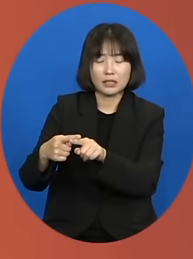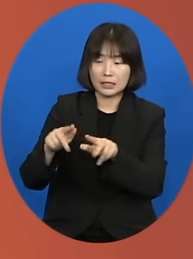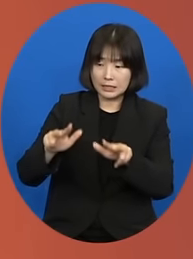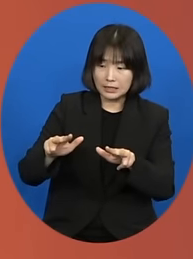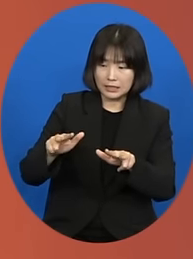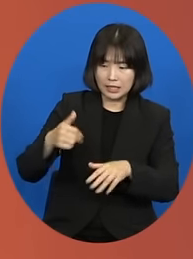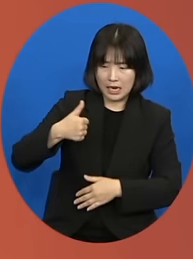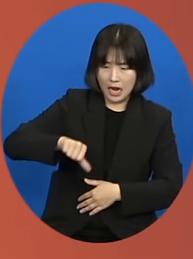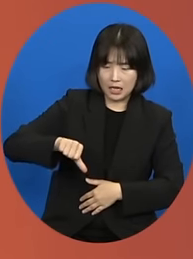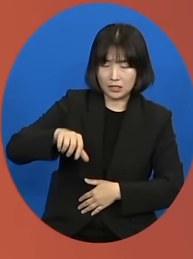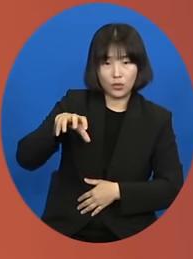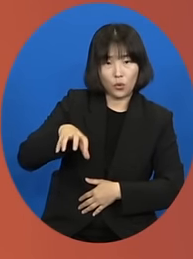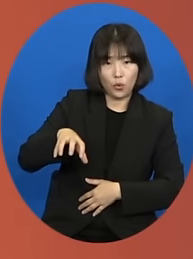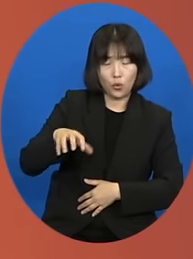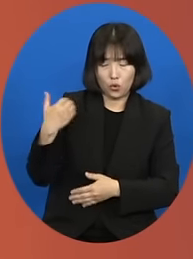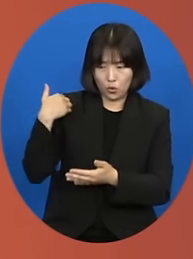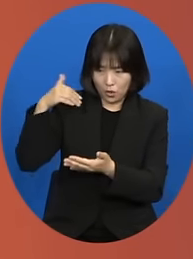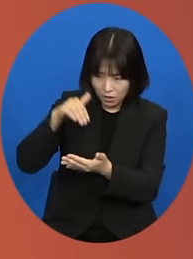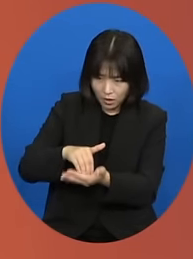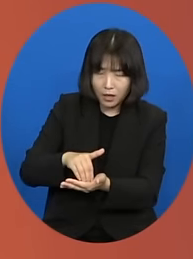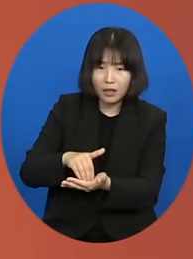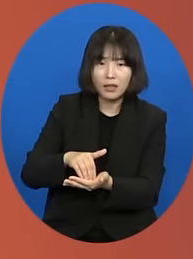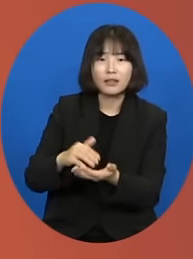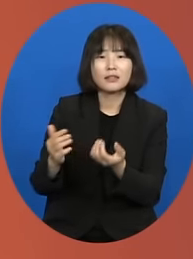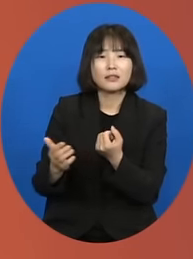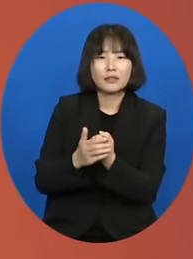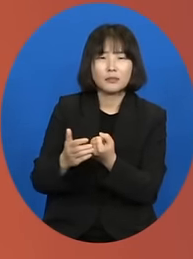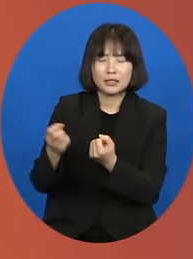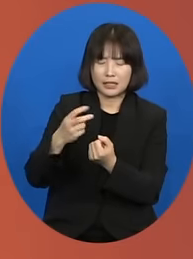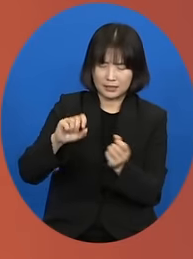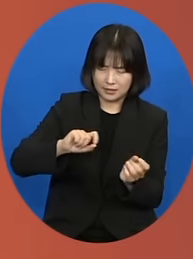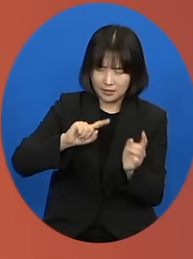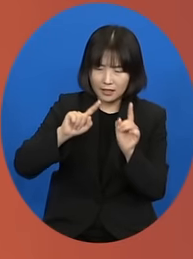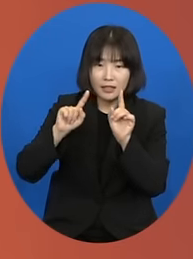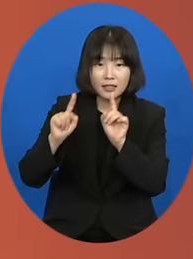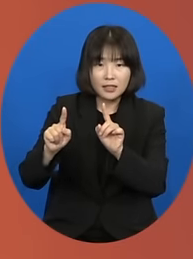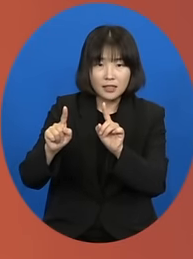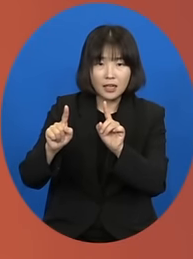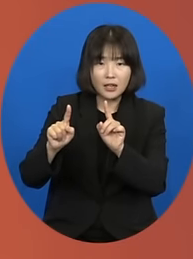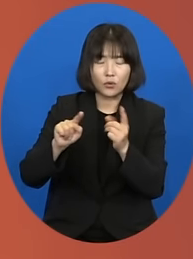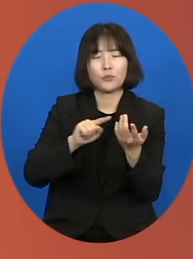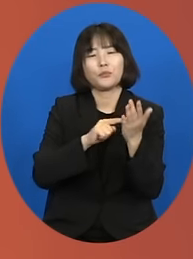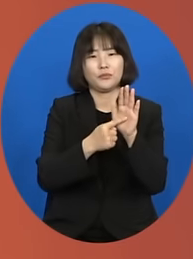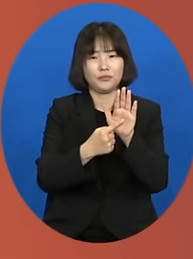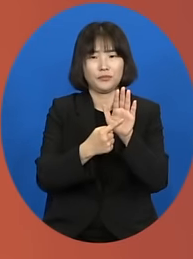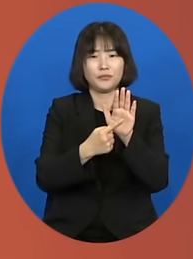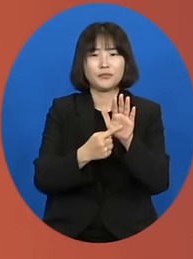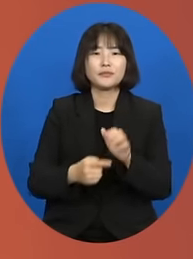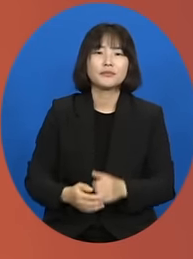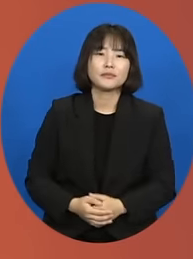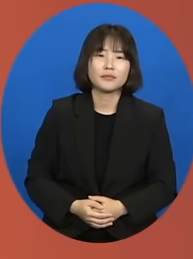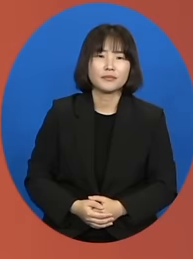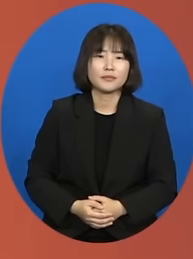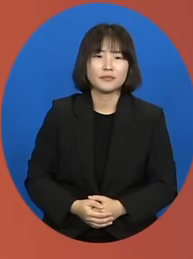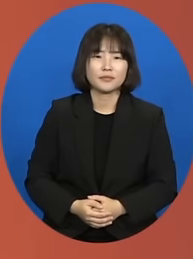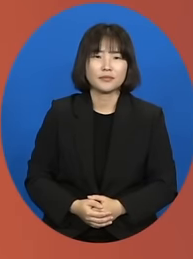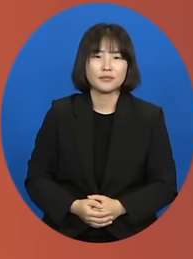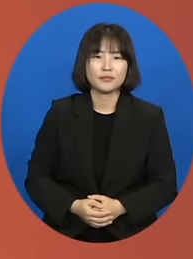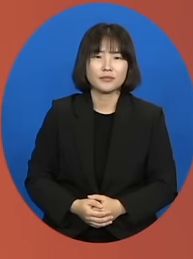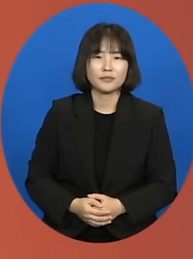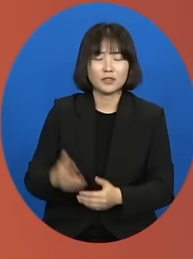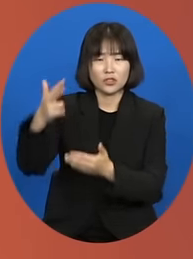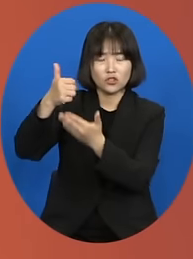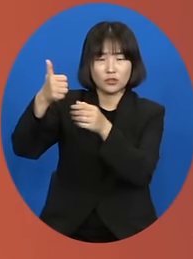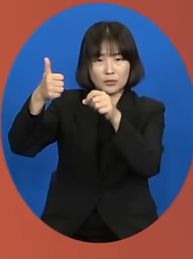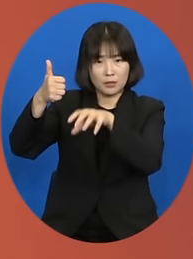때문에, 자신의 자리로 돌아왔기 때문에 다시 살아났다라고 말씀하고 있는 것입니다. 여러분, 우리가 주님 앞에 서